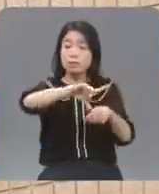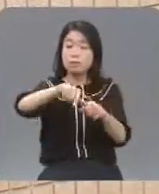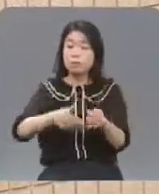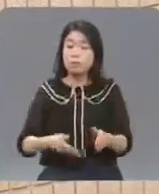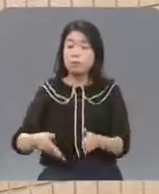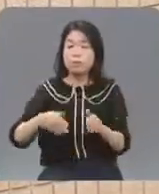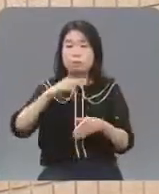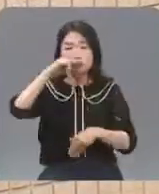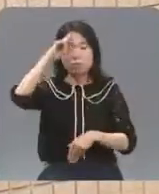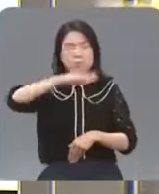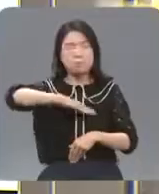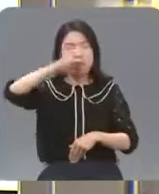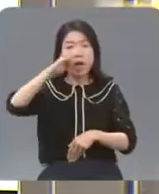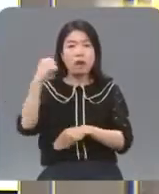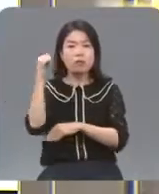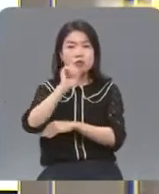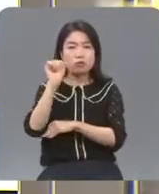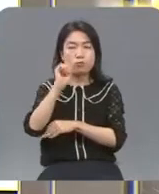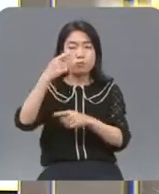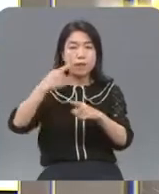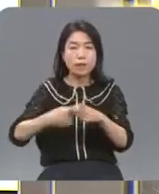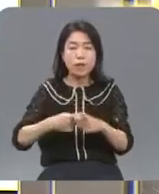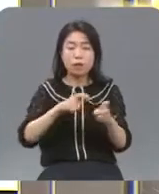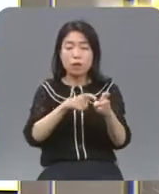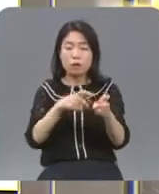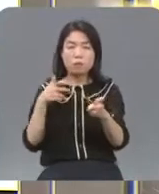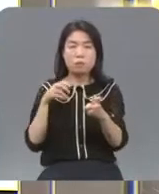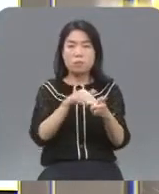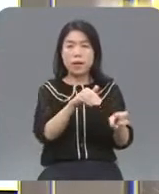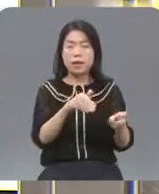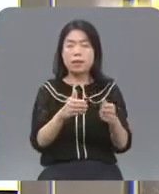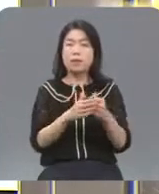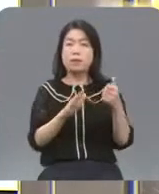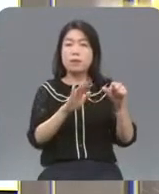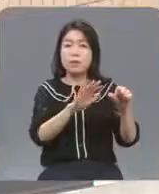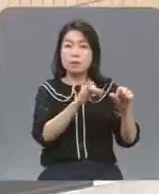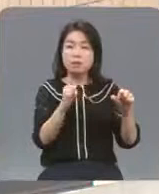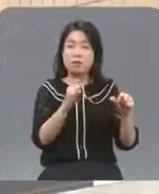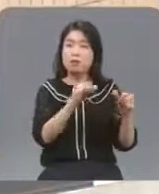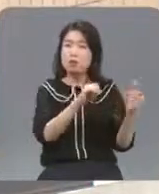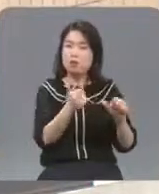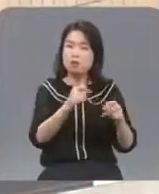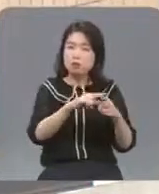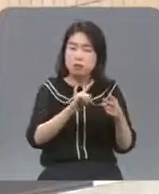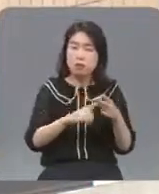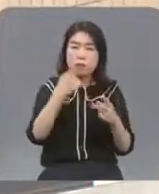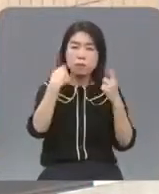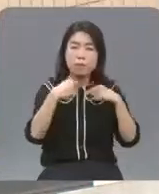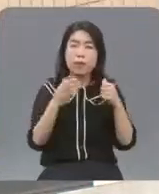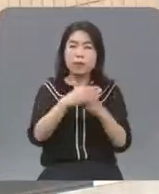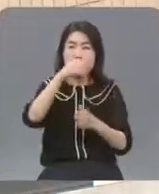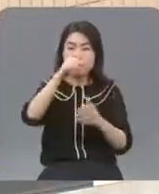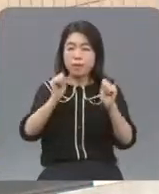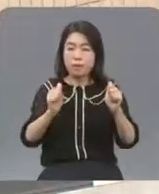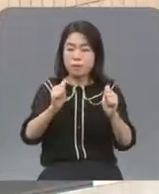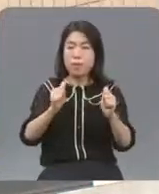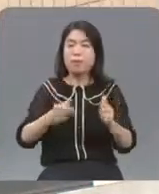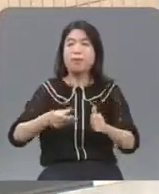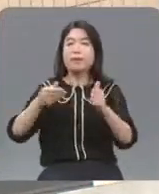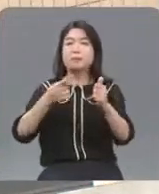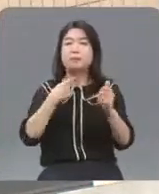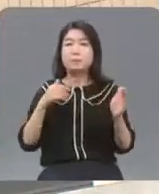만취 상태로 운전하다가 화물차를 들이받아 다섯 명의 사상자를 낸 혐의로 재판에 넘겨졌습니다